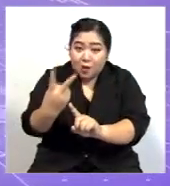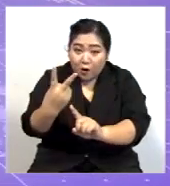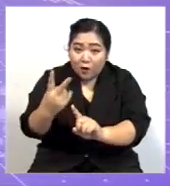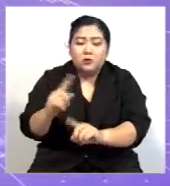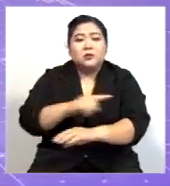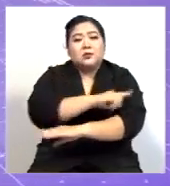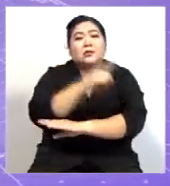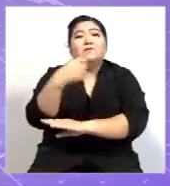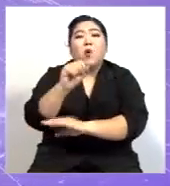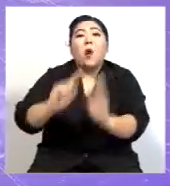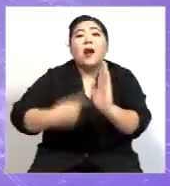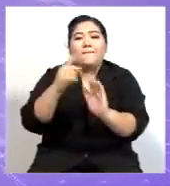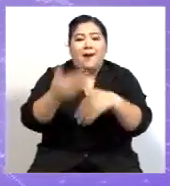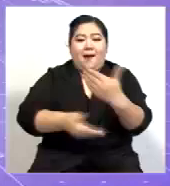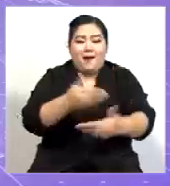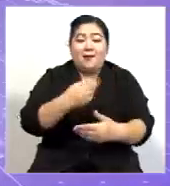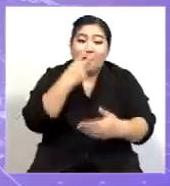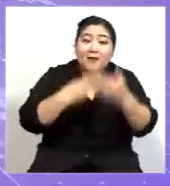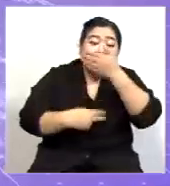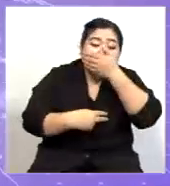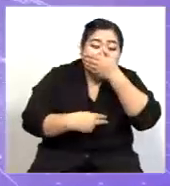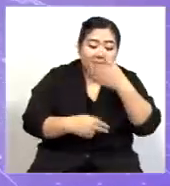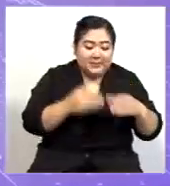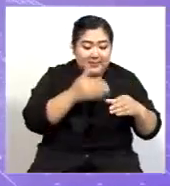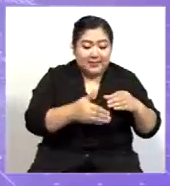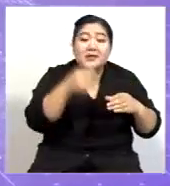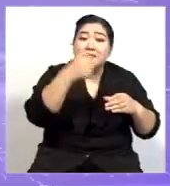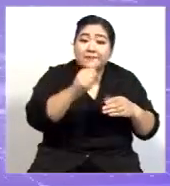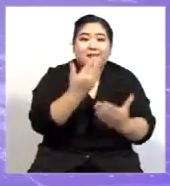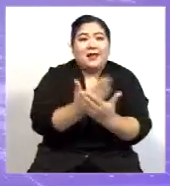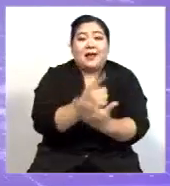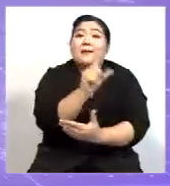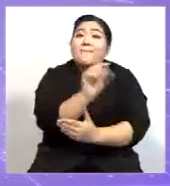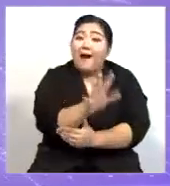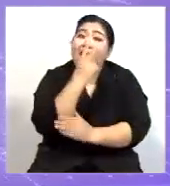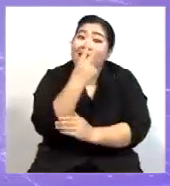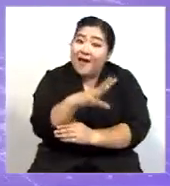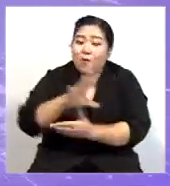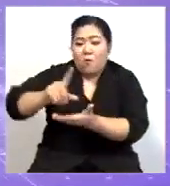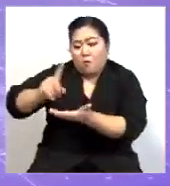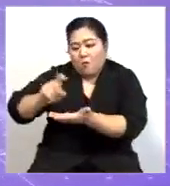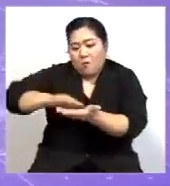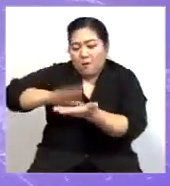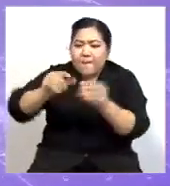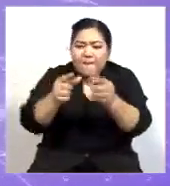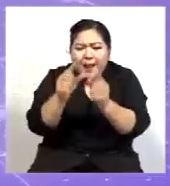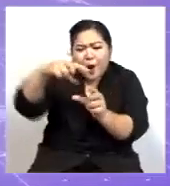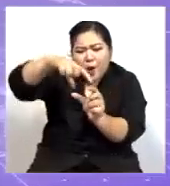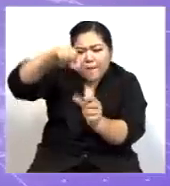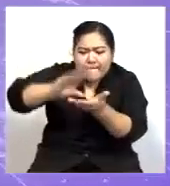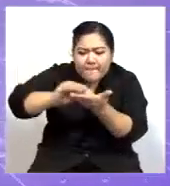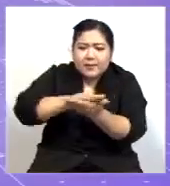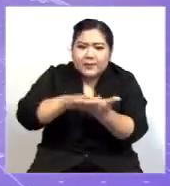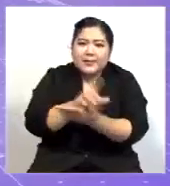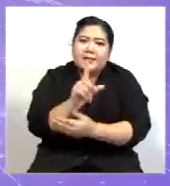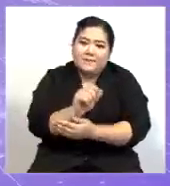โดยหน้ากากอนามัยเมื่อสักครู่เห็นไปแล้วราคาแพ็คละ25บาทมีจำนวน10ชิ้นเจลล้างมือแบบหลอด24บาทแบบขว